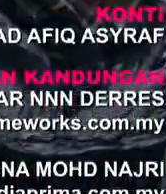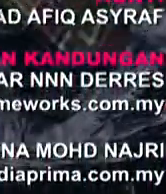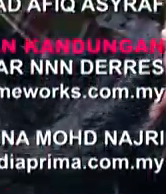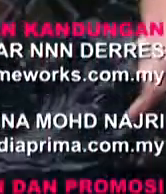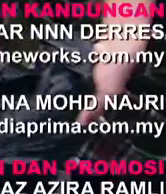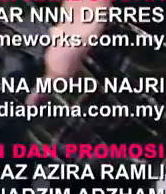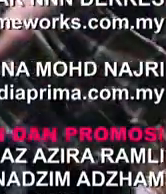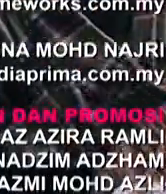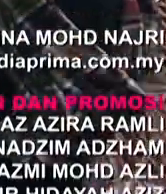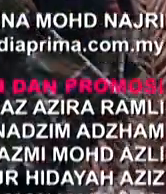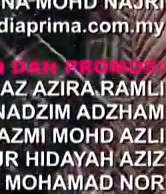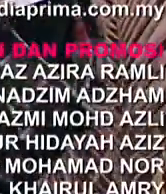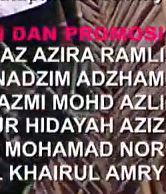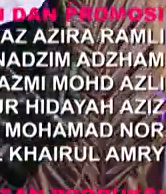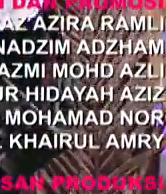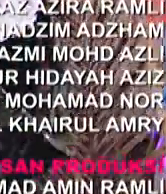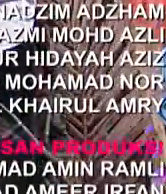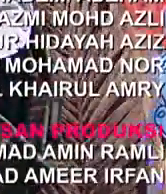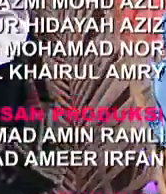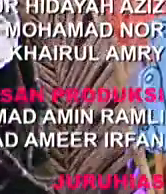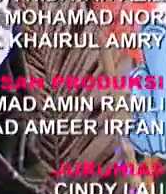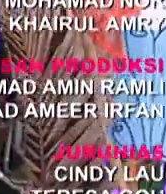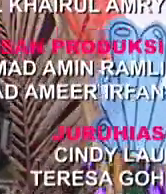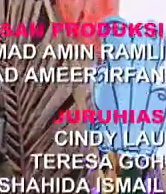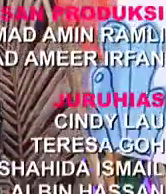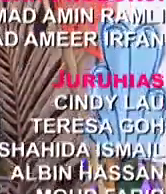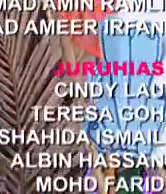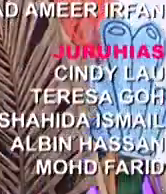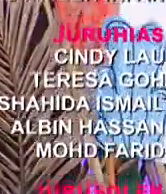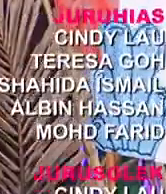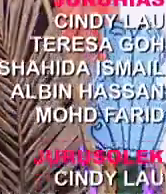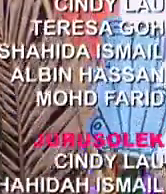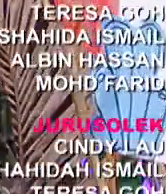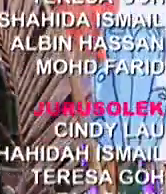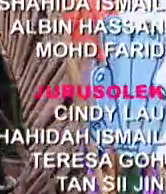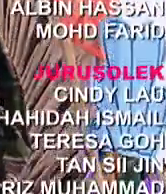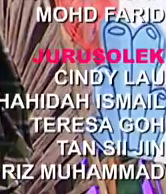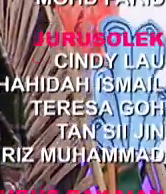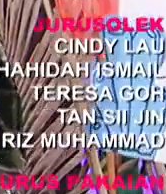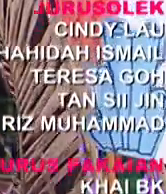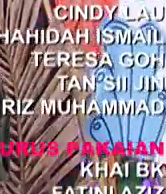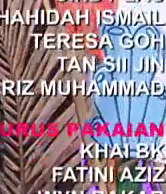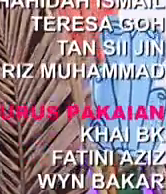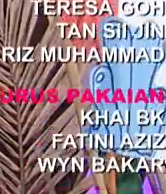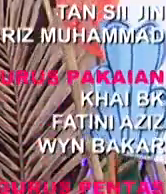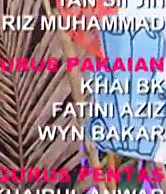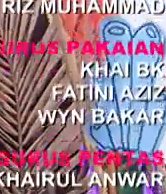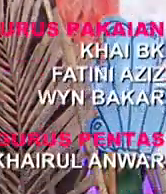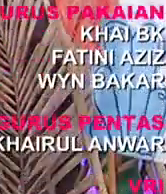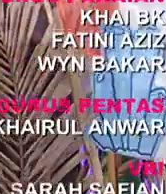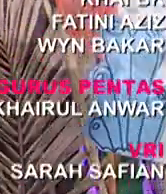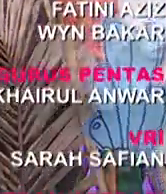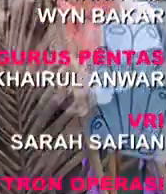kekal bersama hijau hutan gula hutan biru